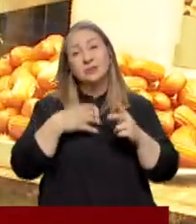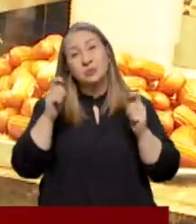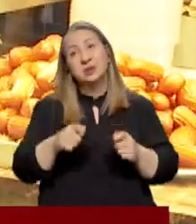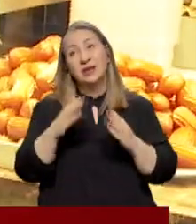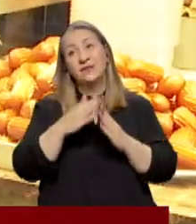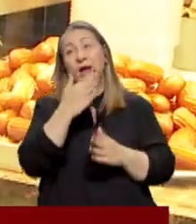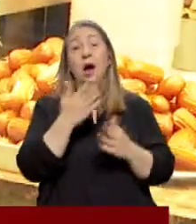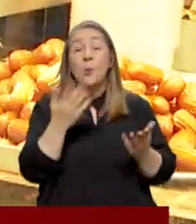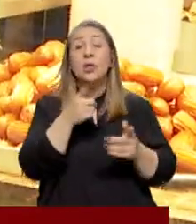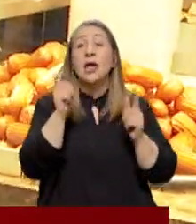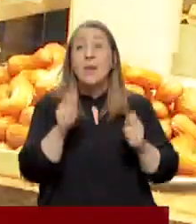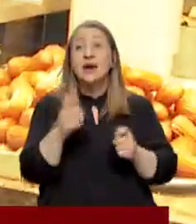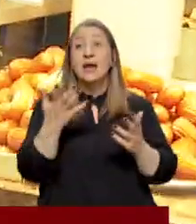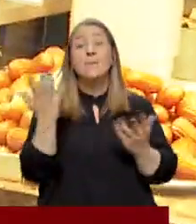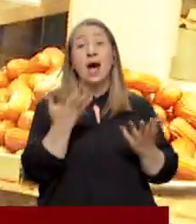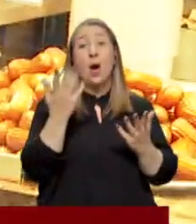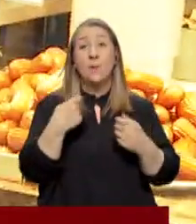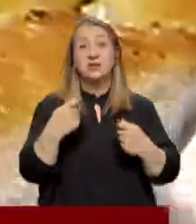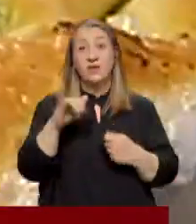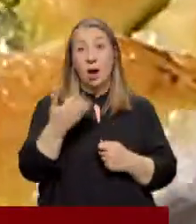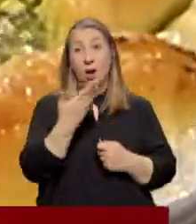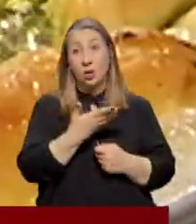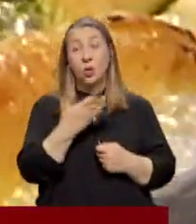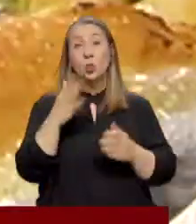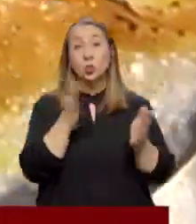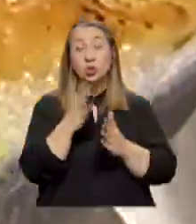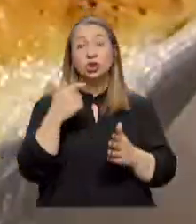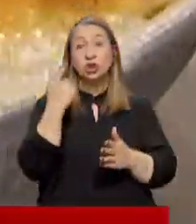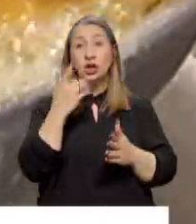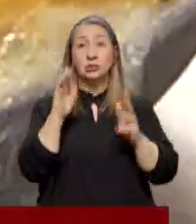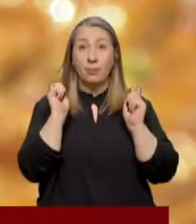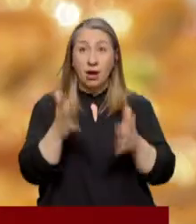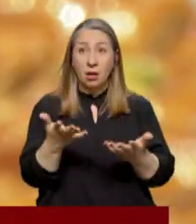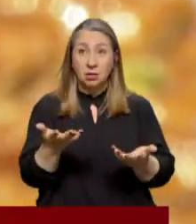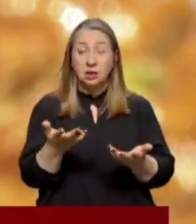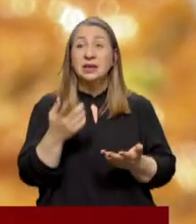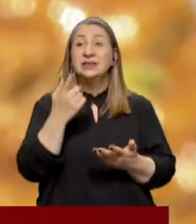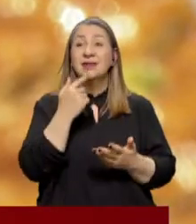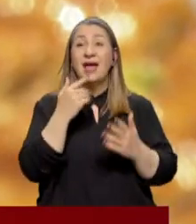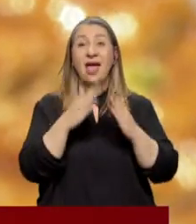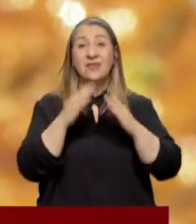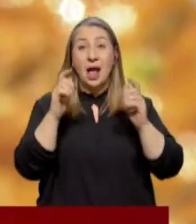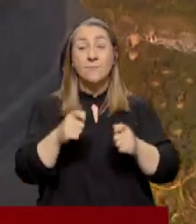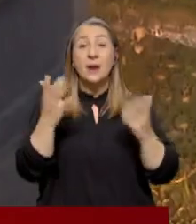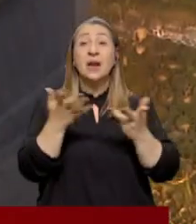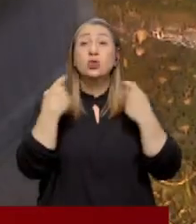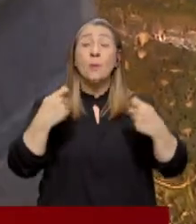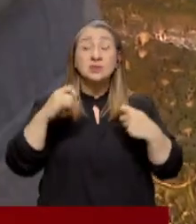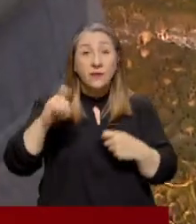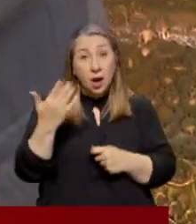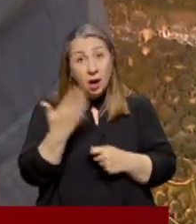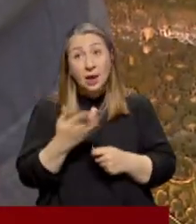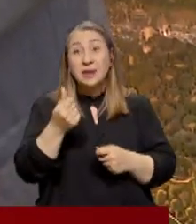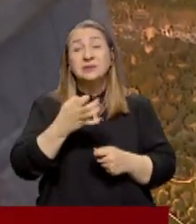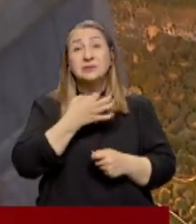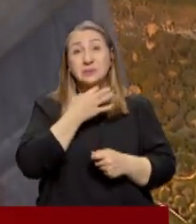artık evde. Ama onu bile yaparken bayağı o da maliyetli oluyor artık. Unu, şekeri, her şey artık çok pahalı. Tatlıyı evde yapmak bile çok maliyetli.